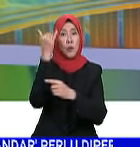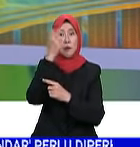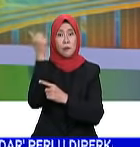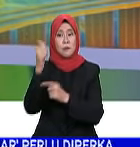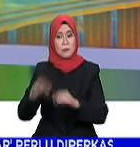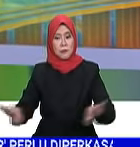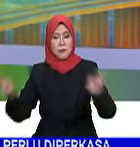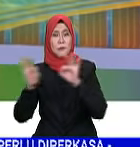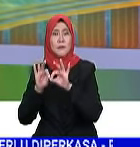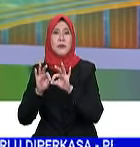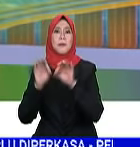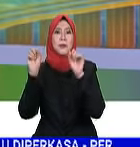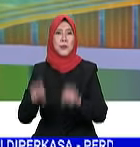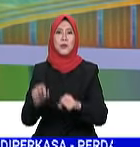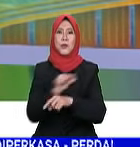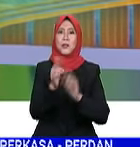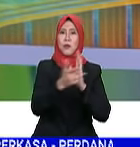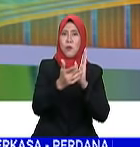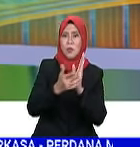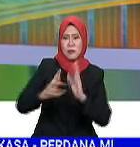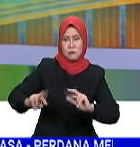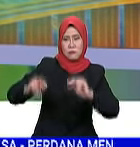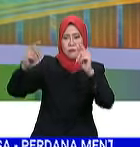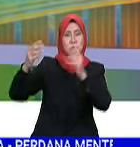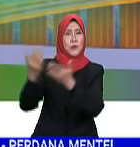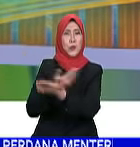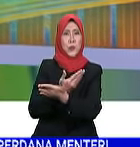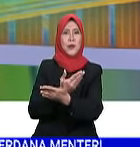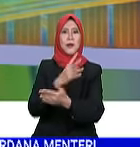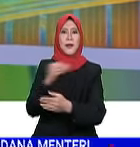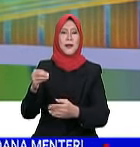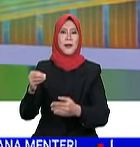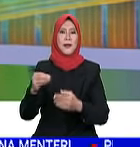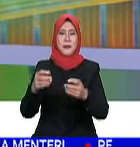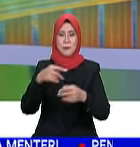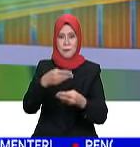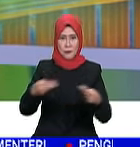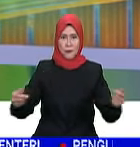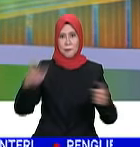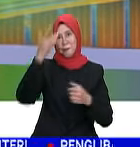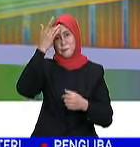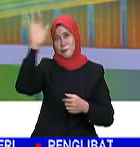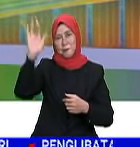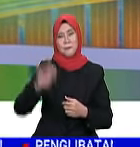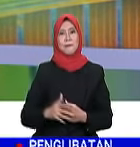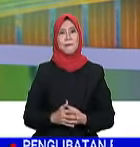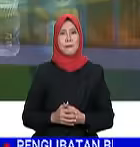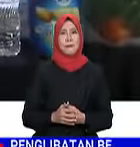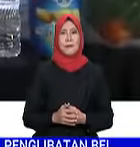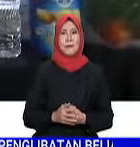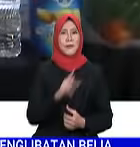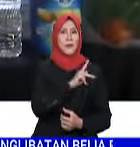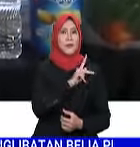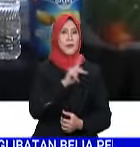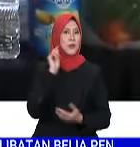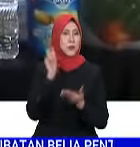utama yang mampu mengaplikasikan teknologi-teknologi pertanian moden, pertanian persis dan pertanian pintar. Ketua